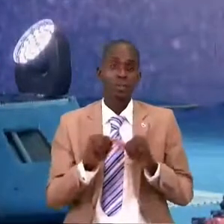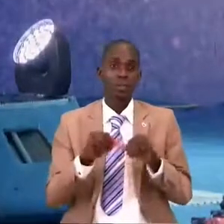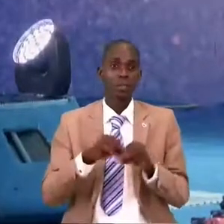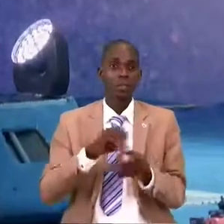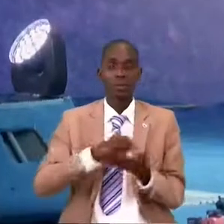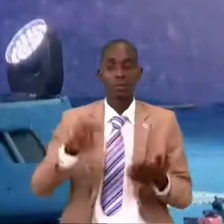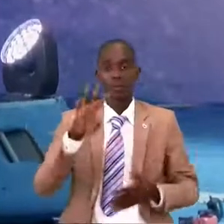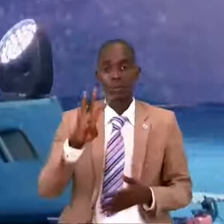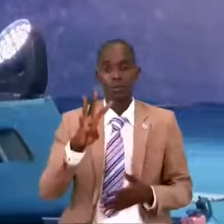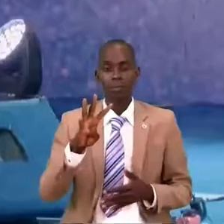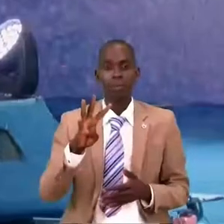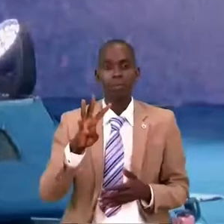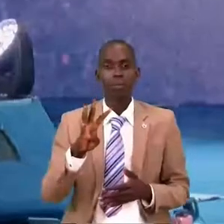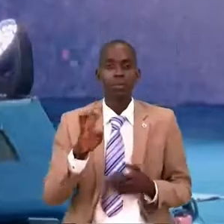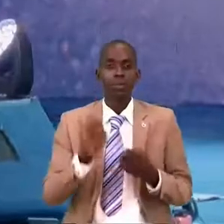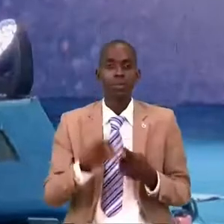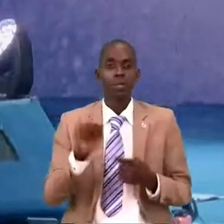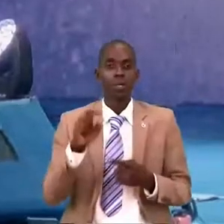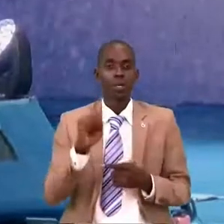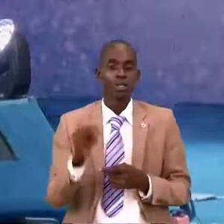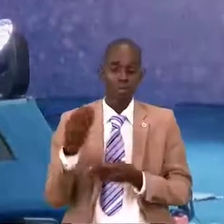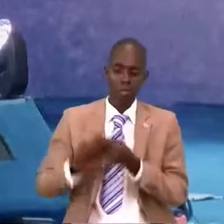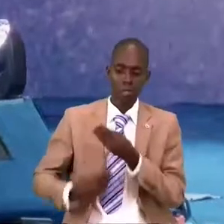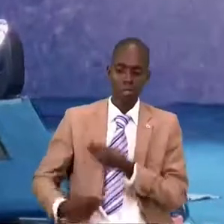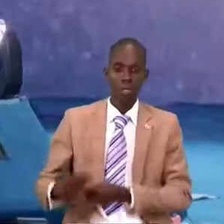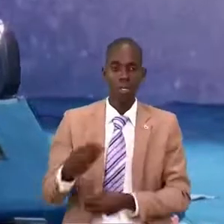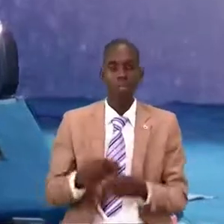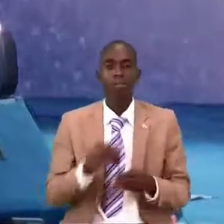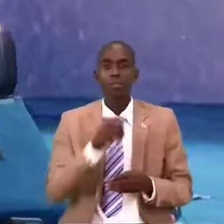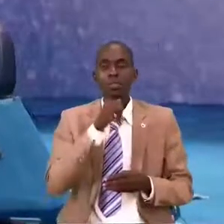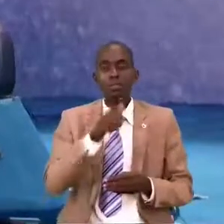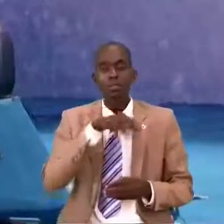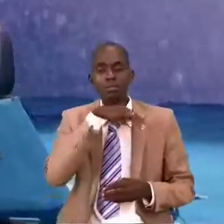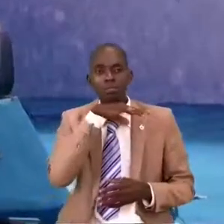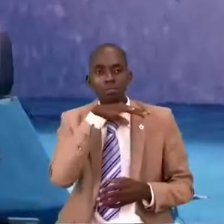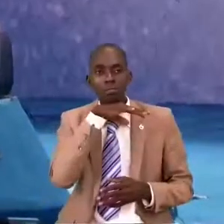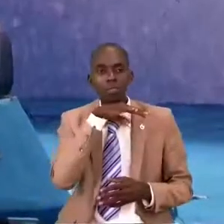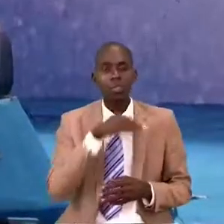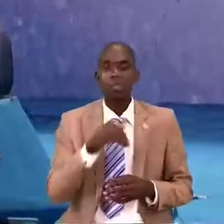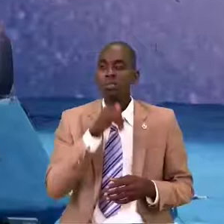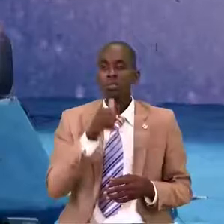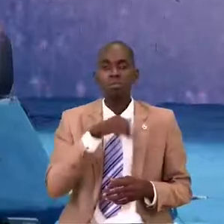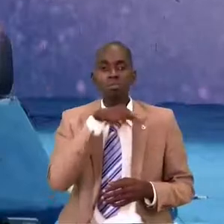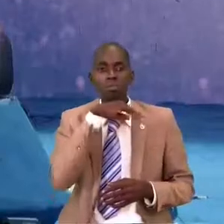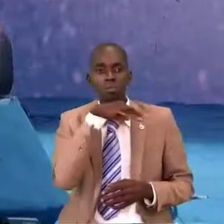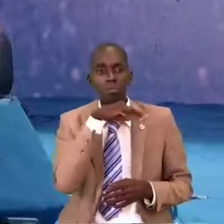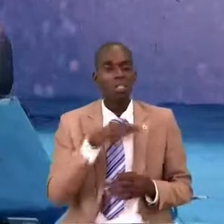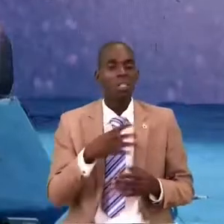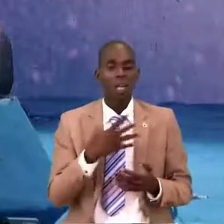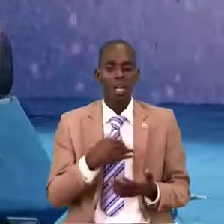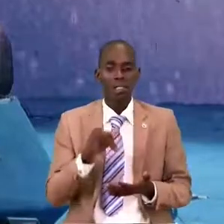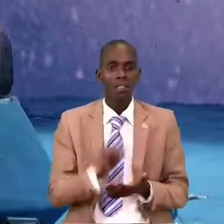qui ne se peut ni corrompre, ni souiller, ni flétrir, lequel vous est réservé dans les